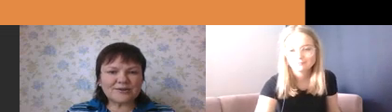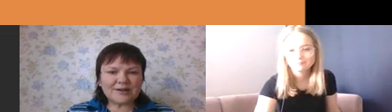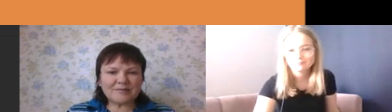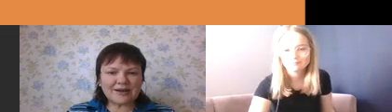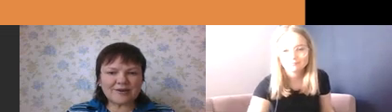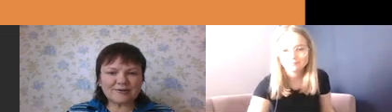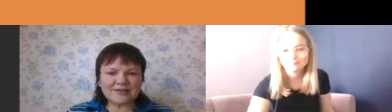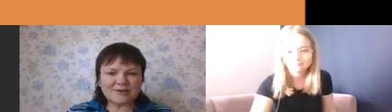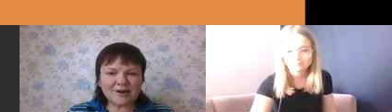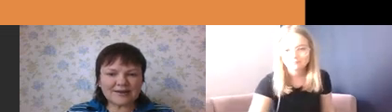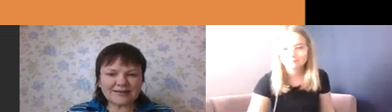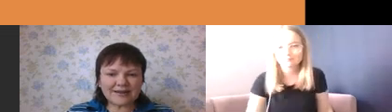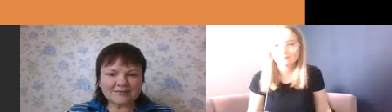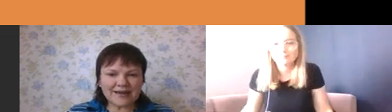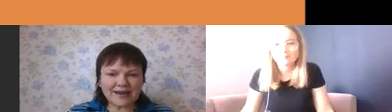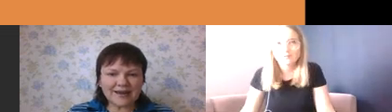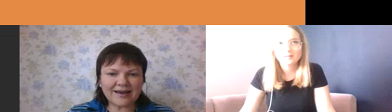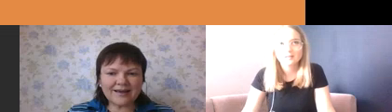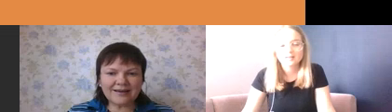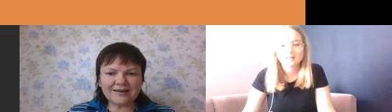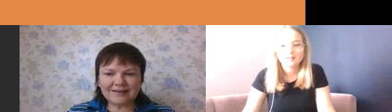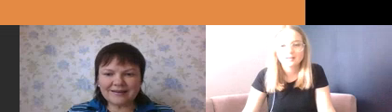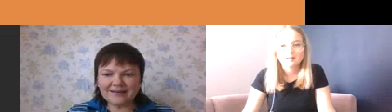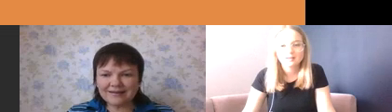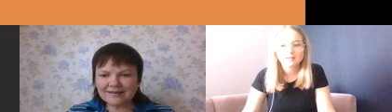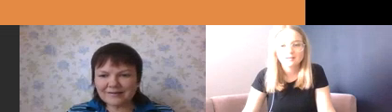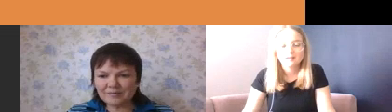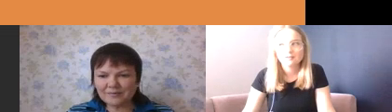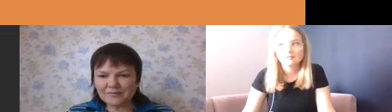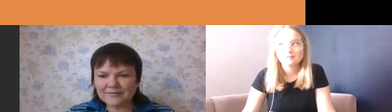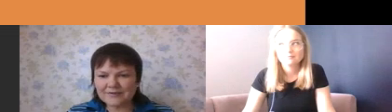et kõik on nüüd märganud ka seda ülesannet meie